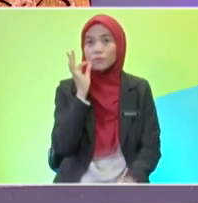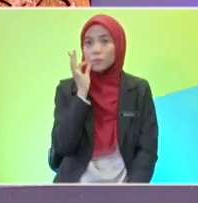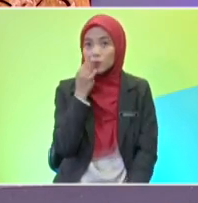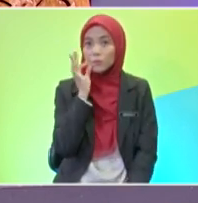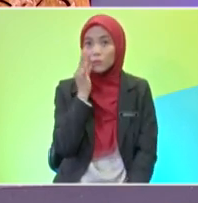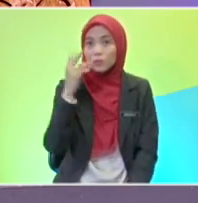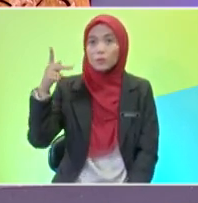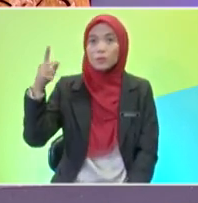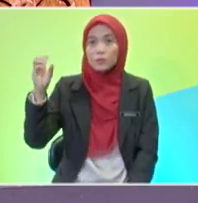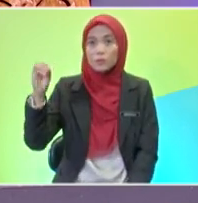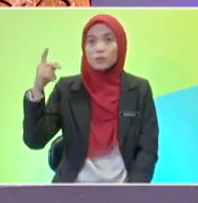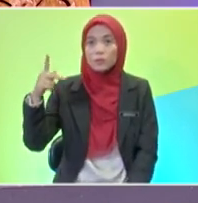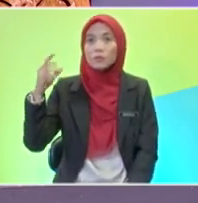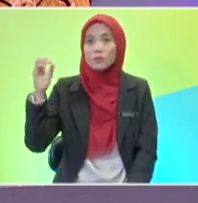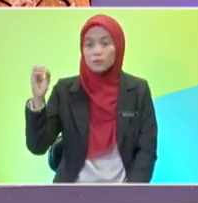lain